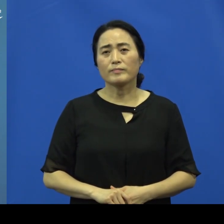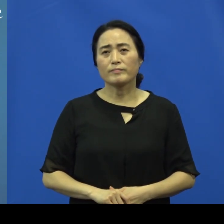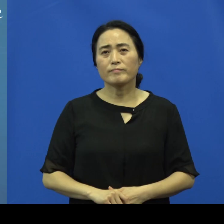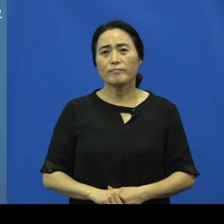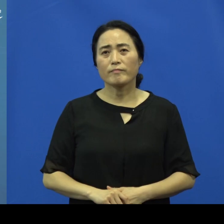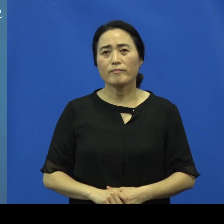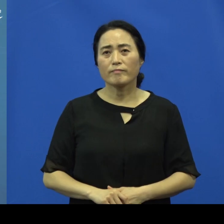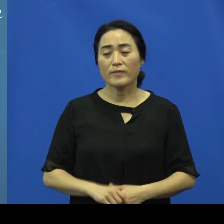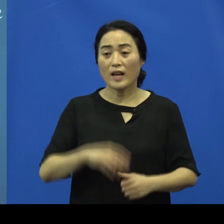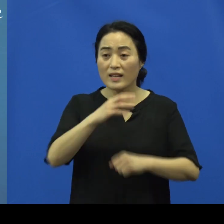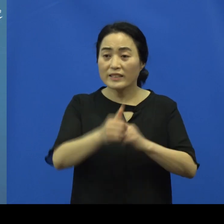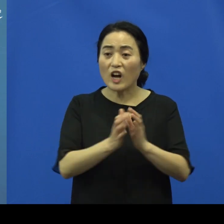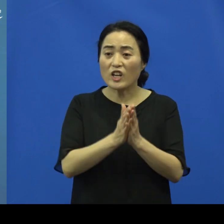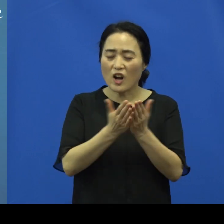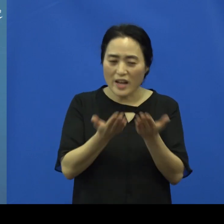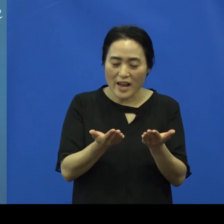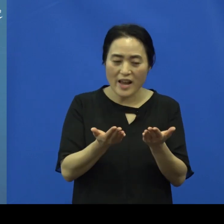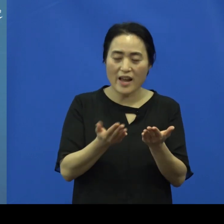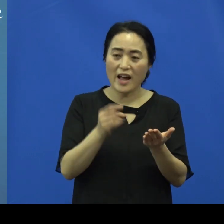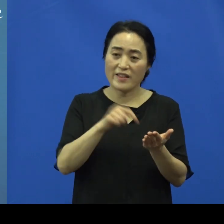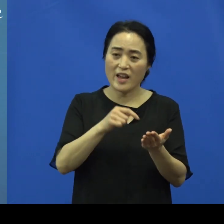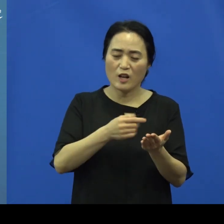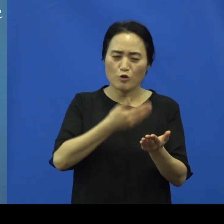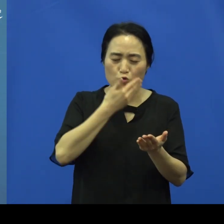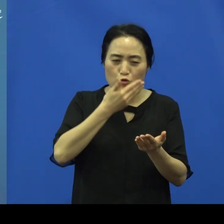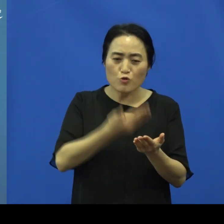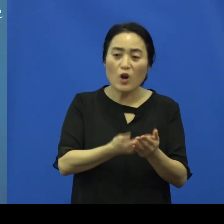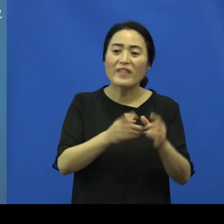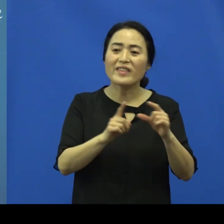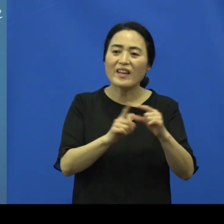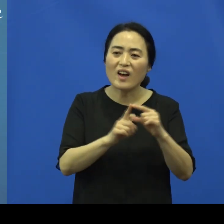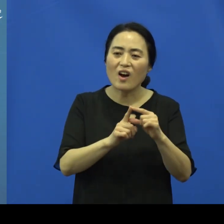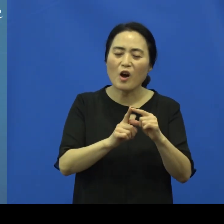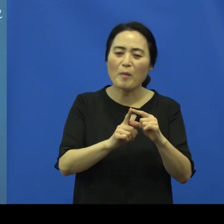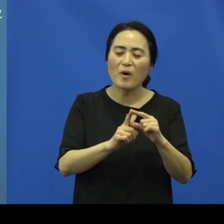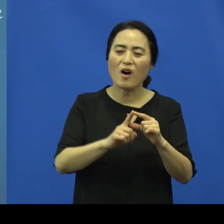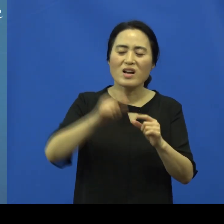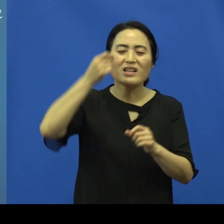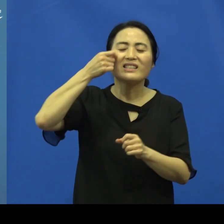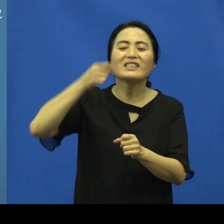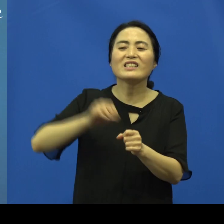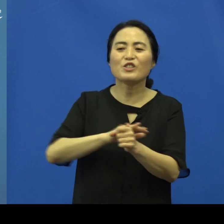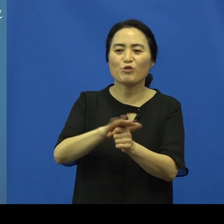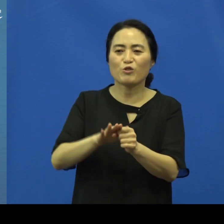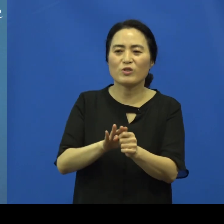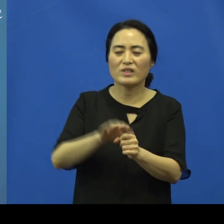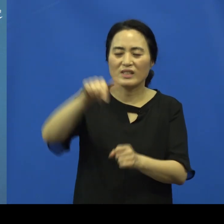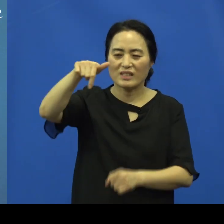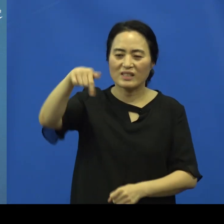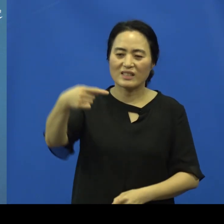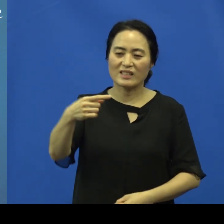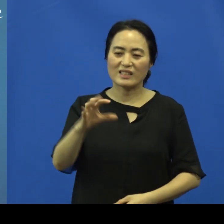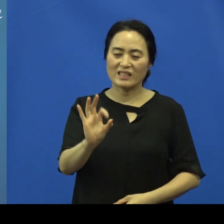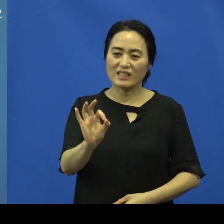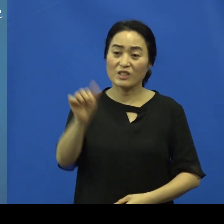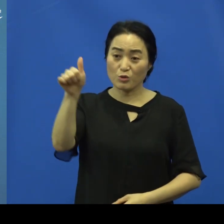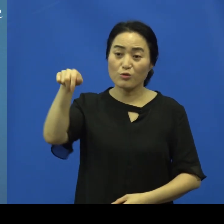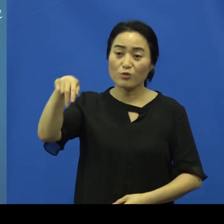여러분, 성경에 매우 중요한 단어 중에 하나가 이 긍휼이라는 단어입니다. 긍휼. 그러니까